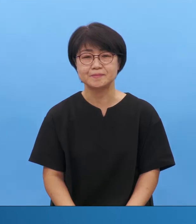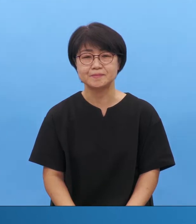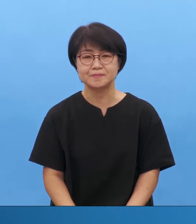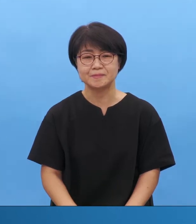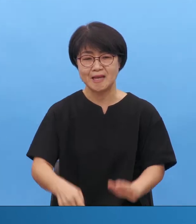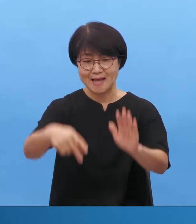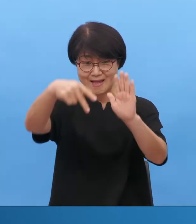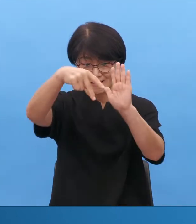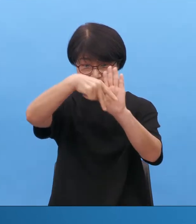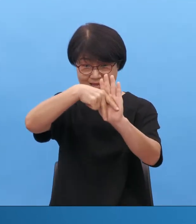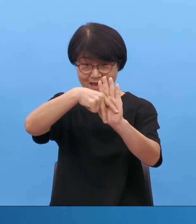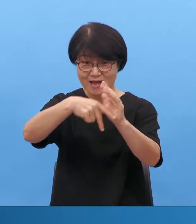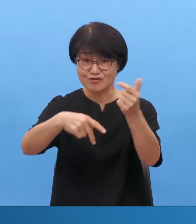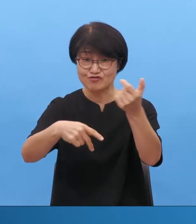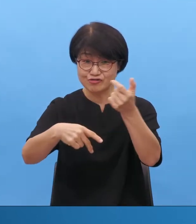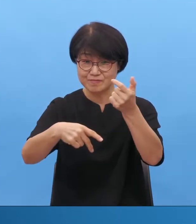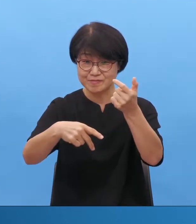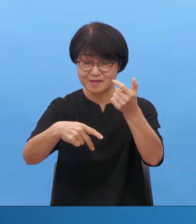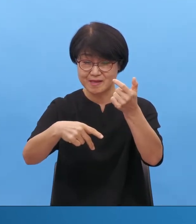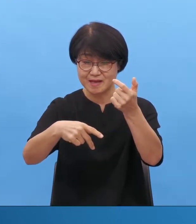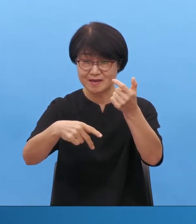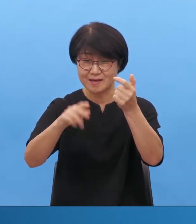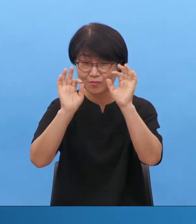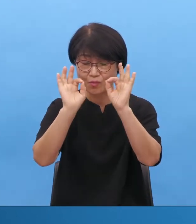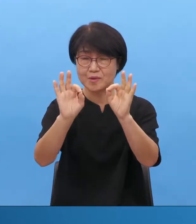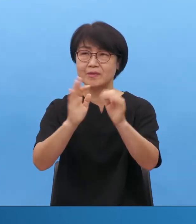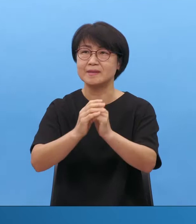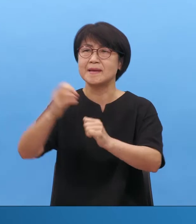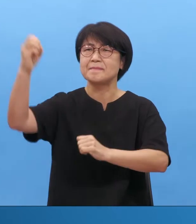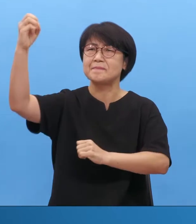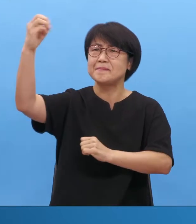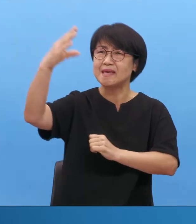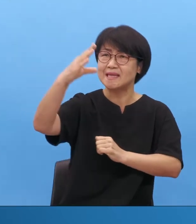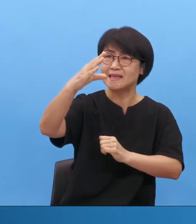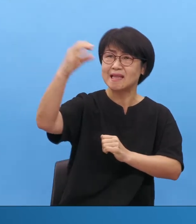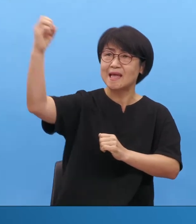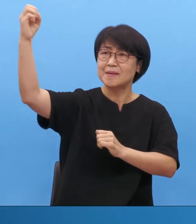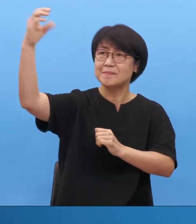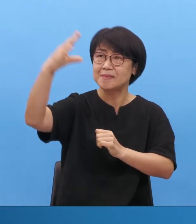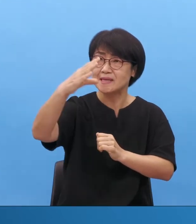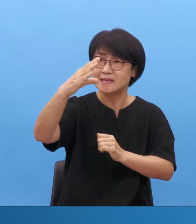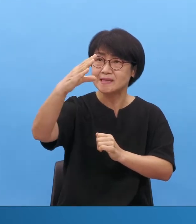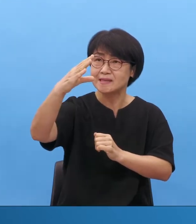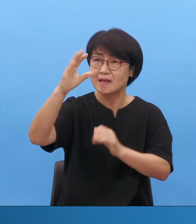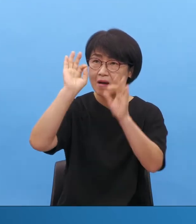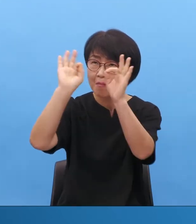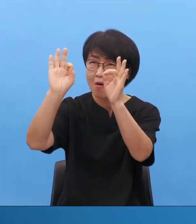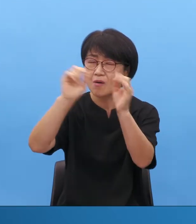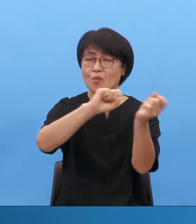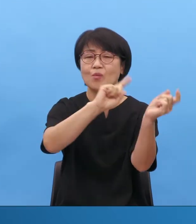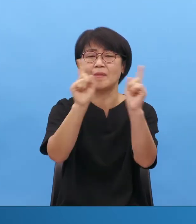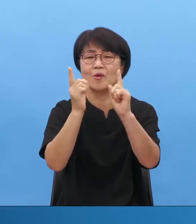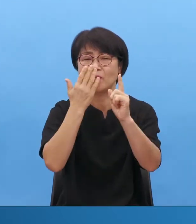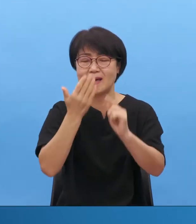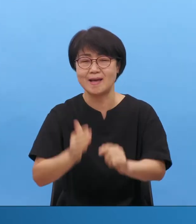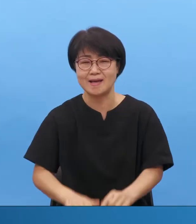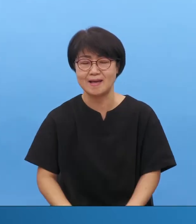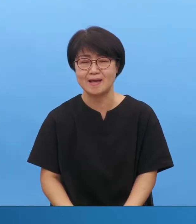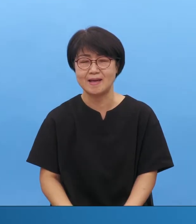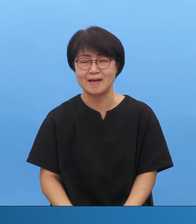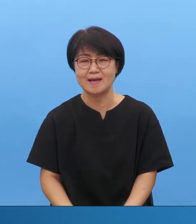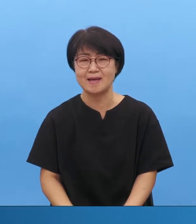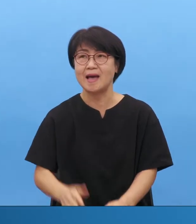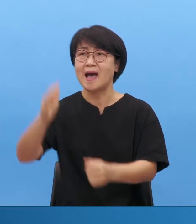회복되는 걸 설명했어요. And then he shows him the covenant of the light in Isaiah chapter 60, and he says we have to 이게 restore this. 언약과 시간표입니다. This